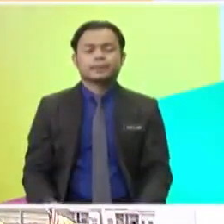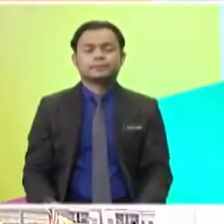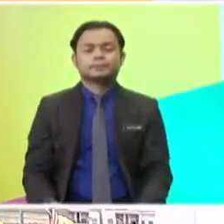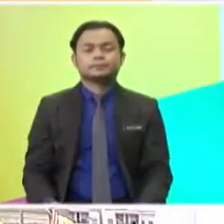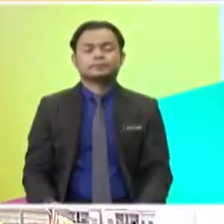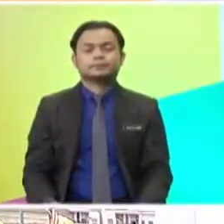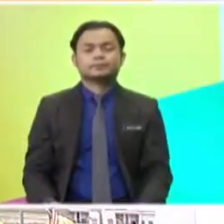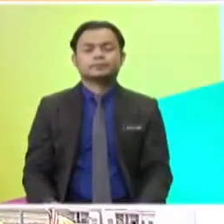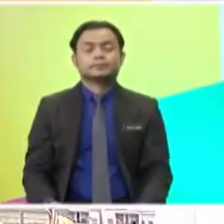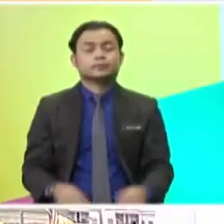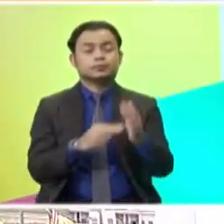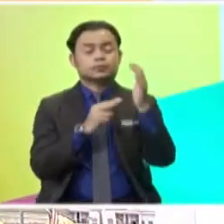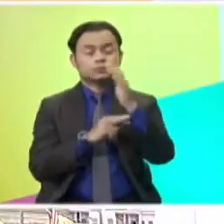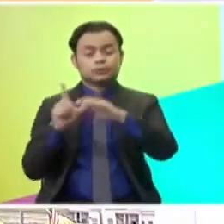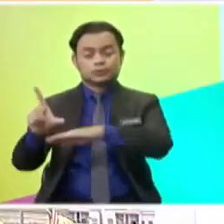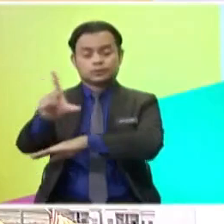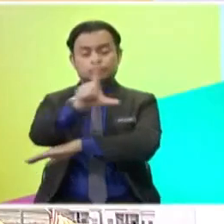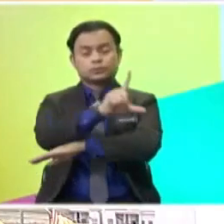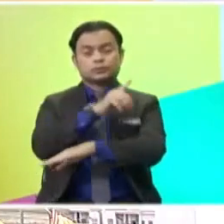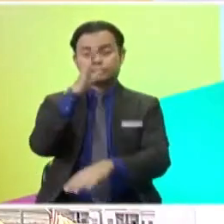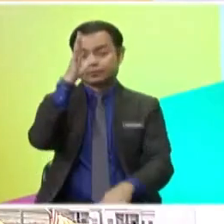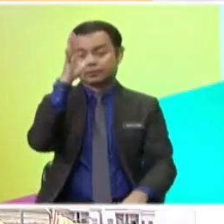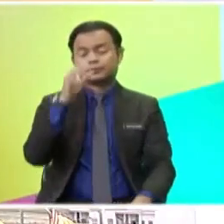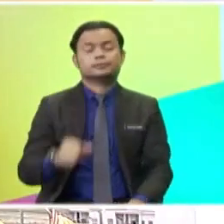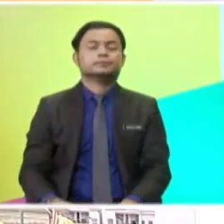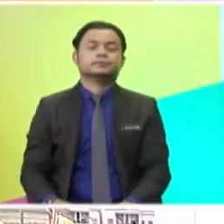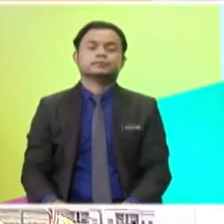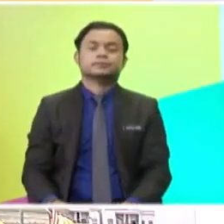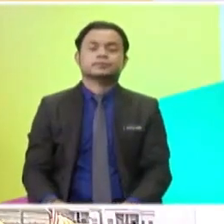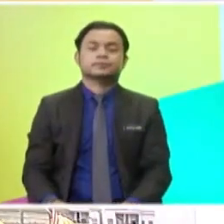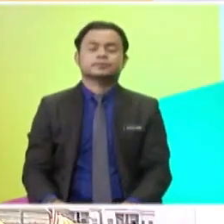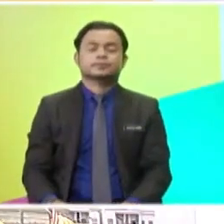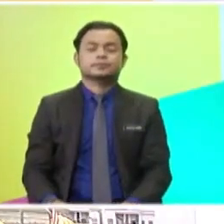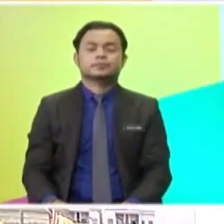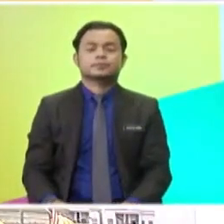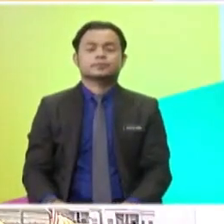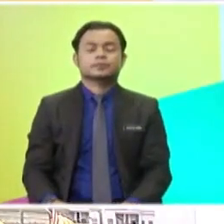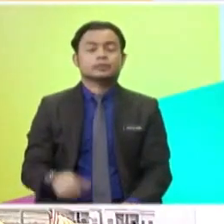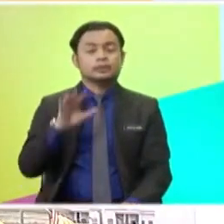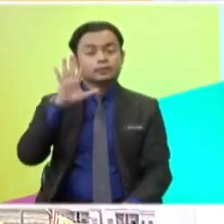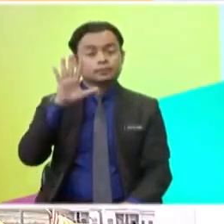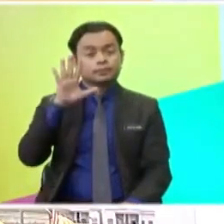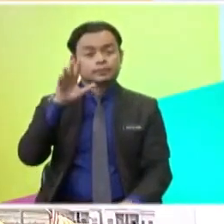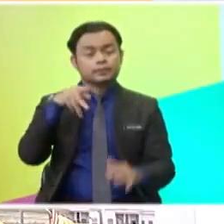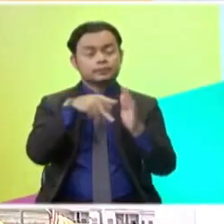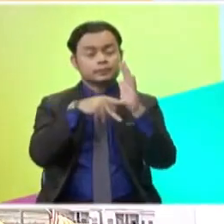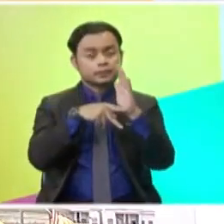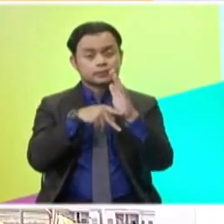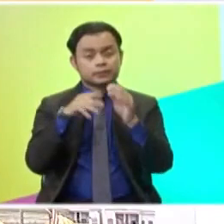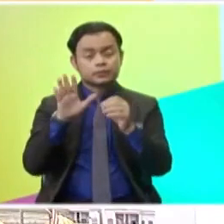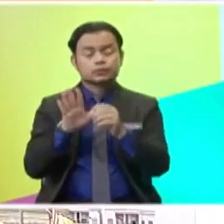ULM undang-undang Laut Melaka, lima perkara yang itu sudah apa tu sudah meliputi apa yang